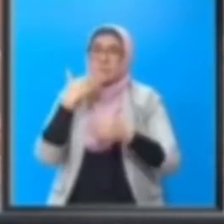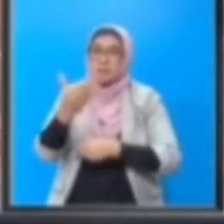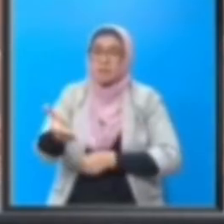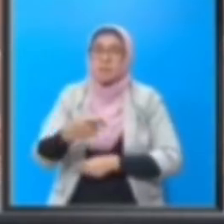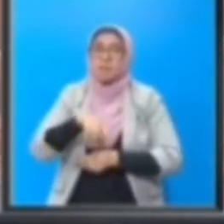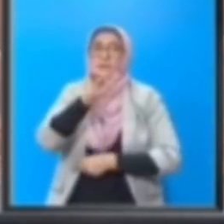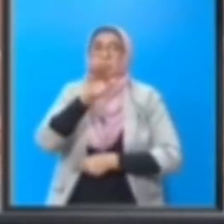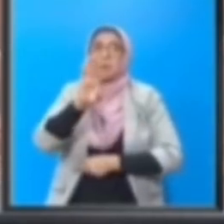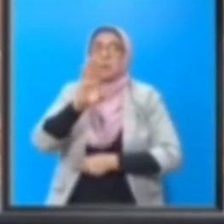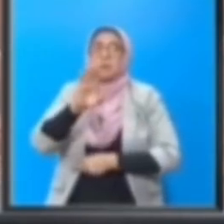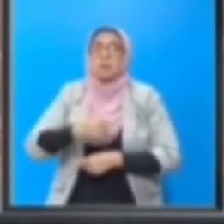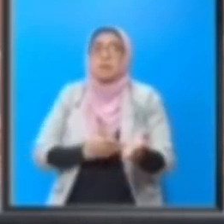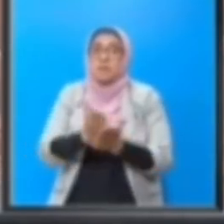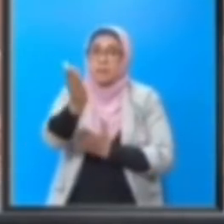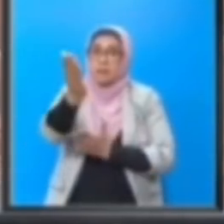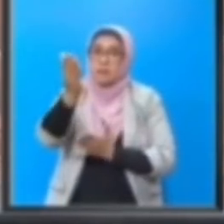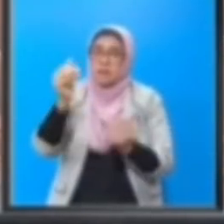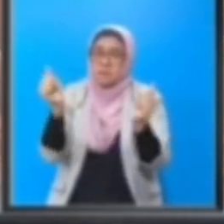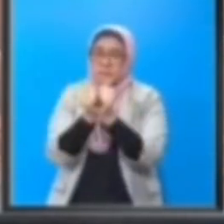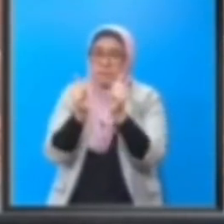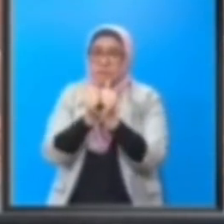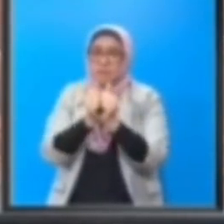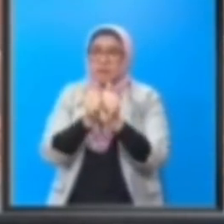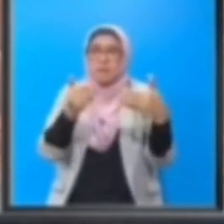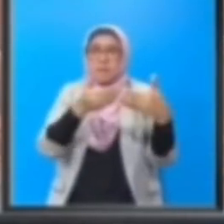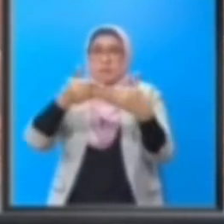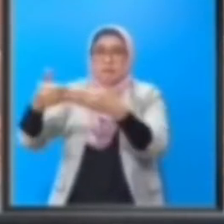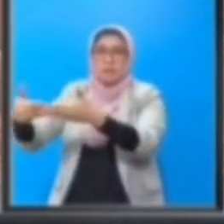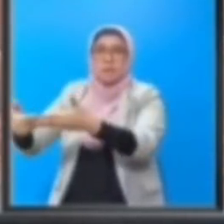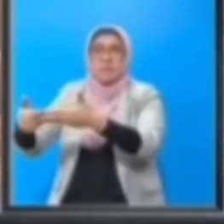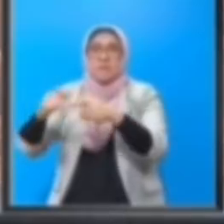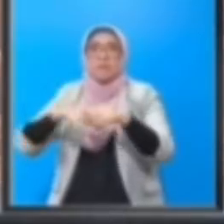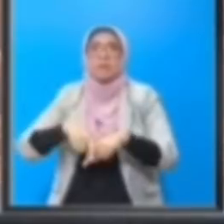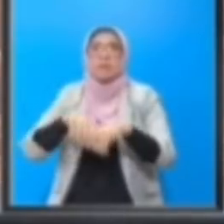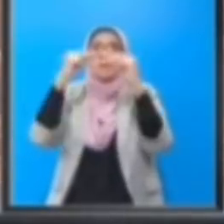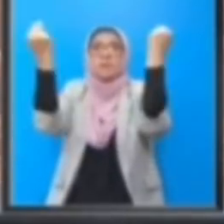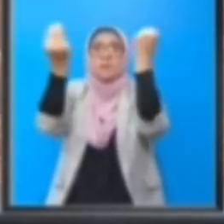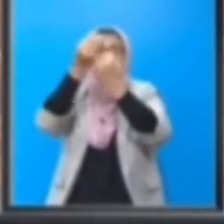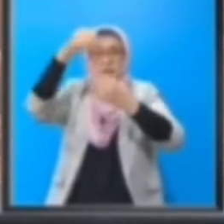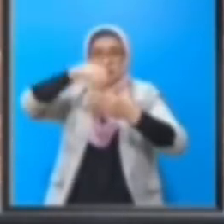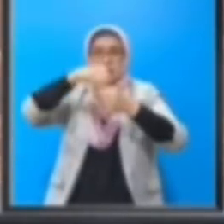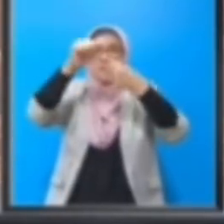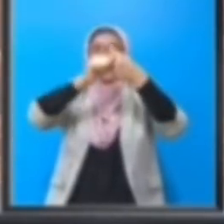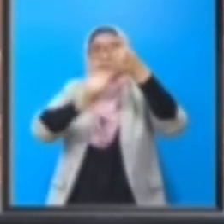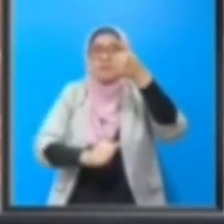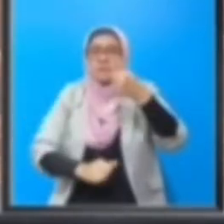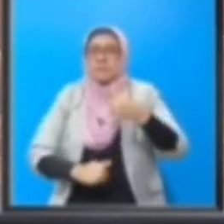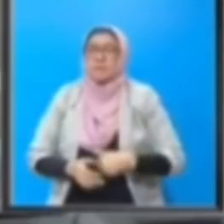kita teruskan dengan menyambung majlis dalam jawatan kuasa.